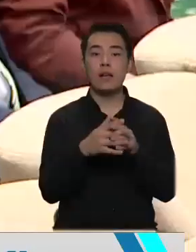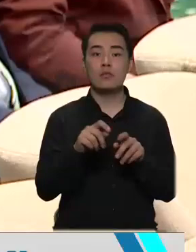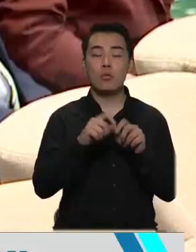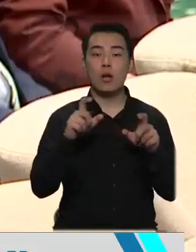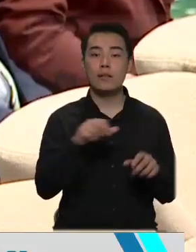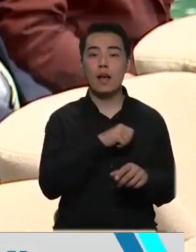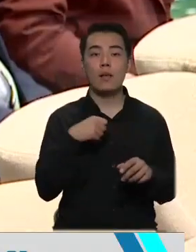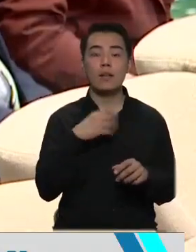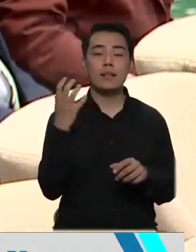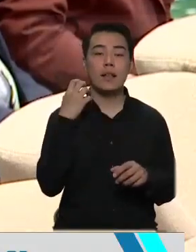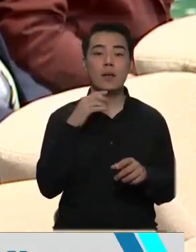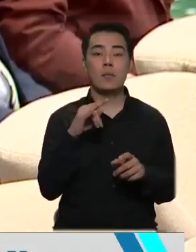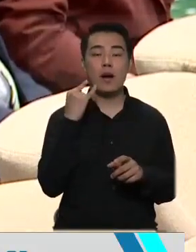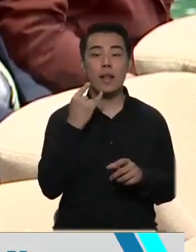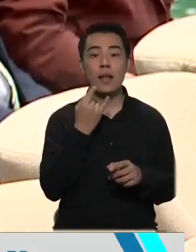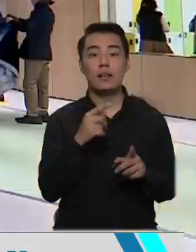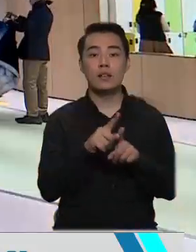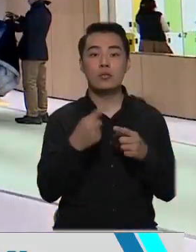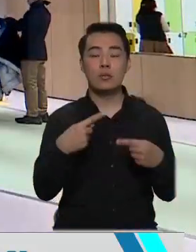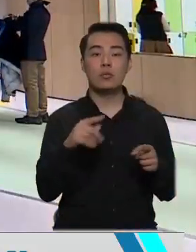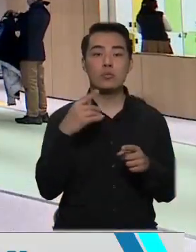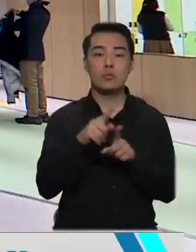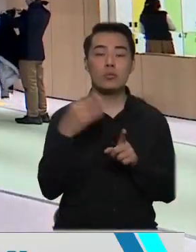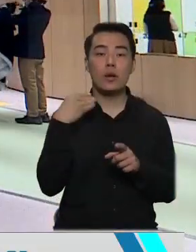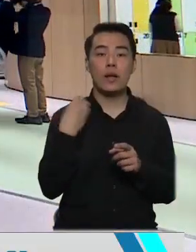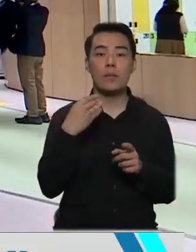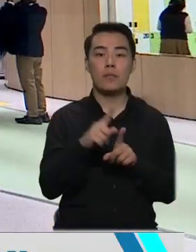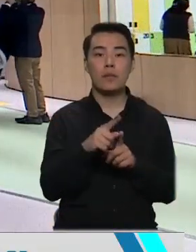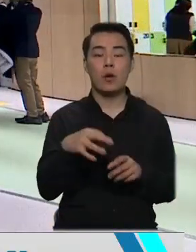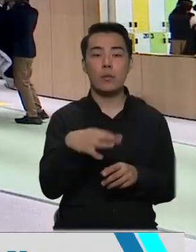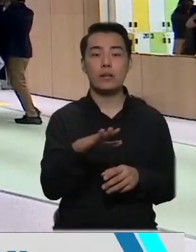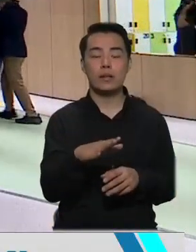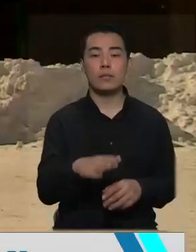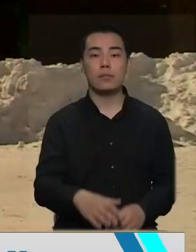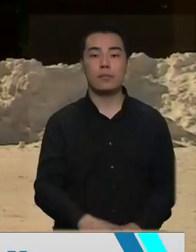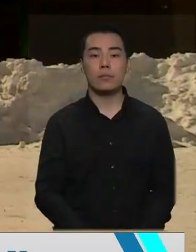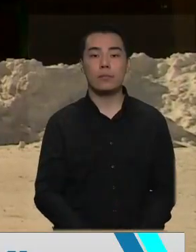и сказал артинской Павлодарской туркестанской областей а также область